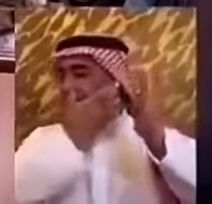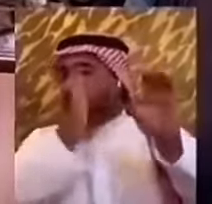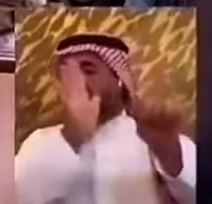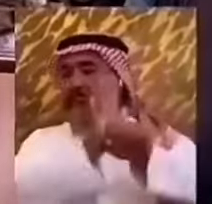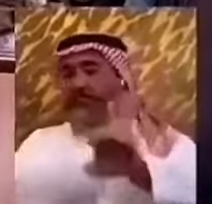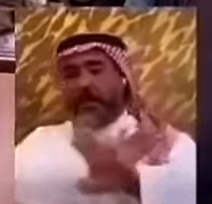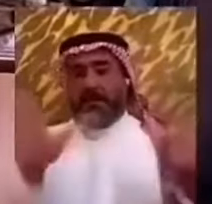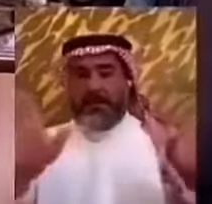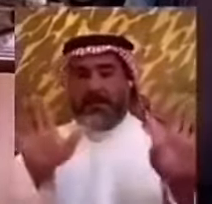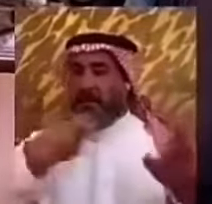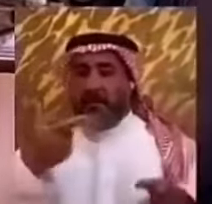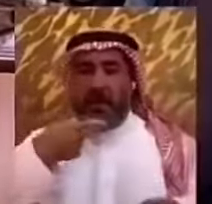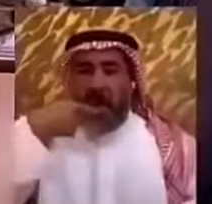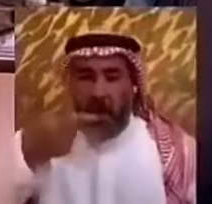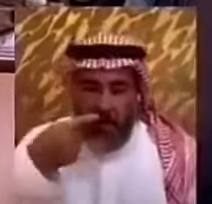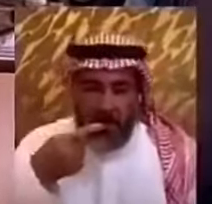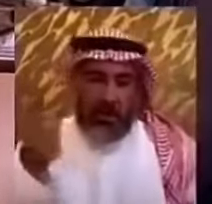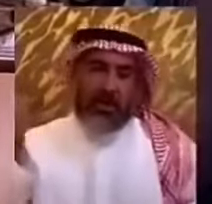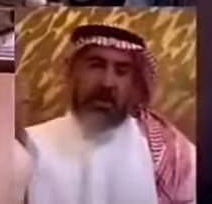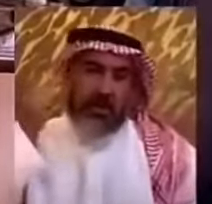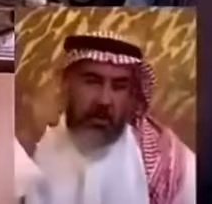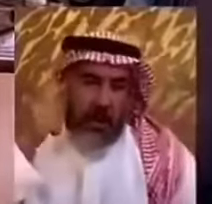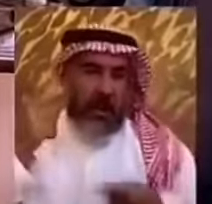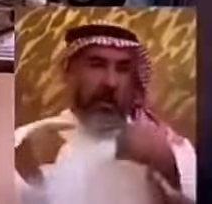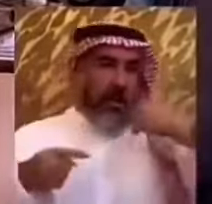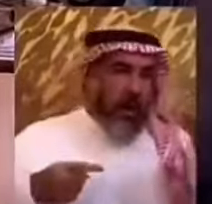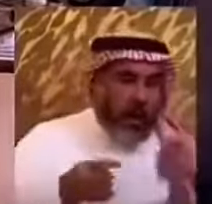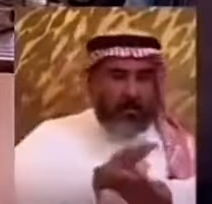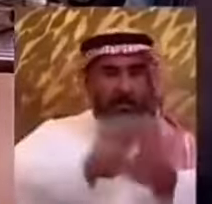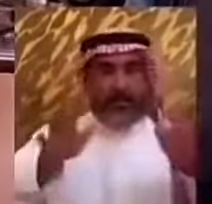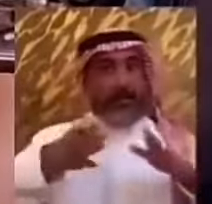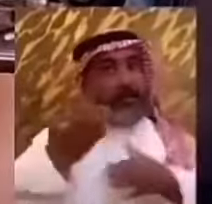قال وقيل وقلت وتعيش صح.